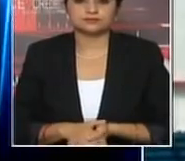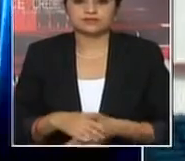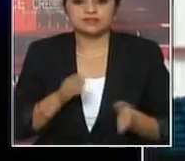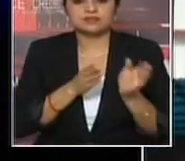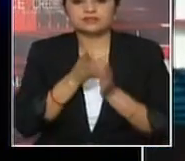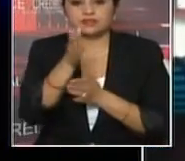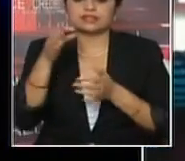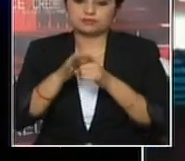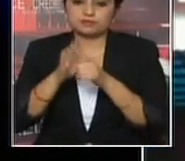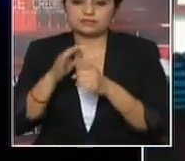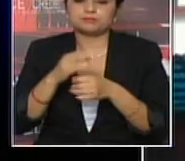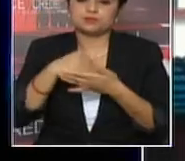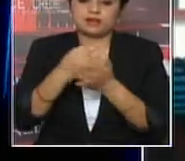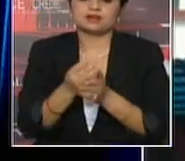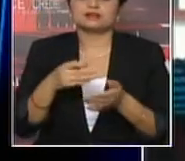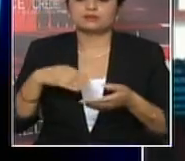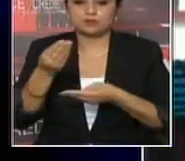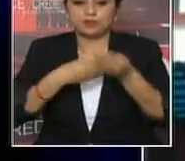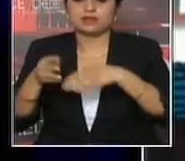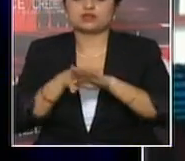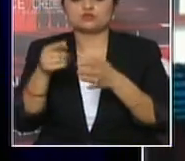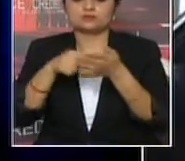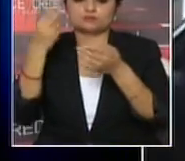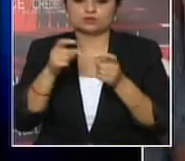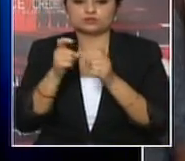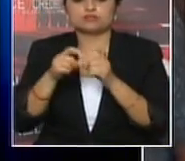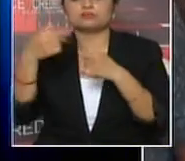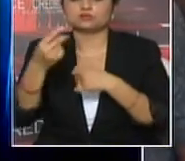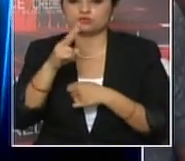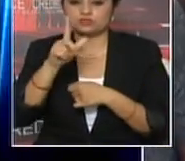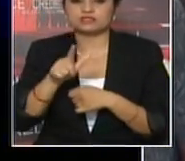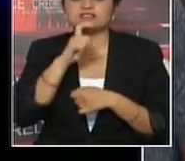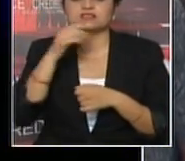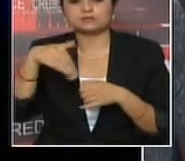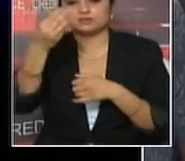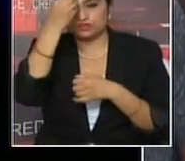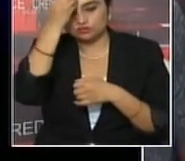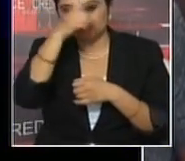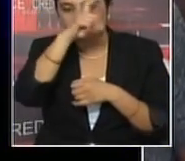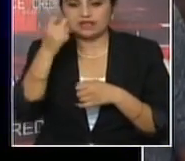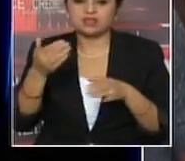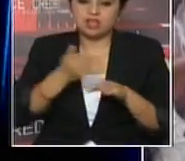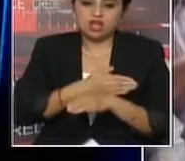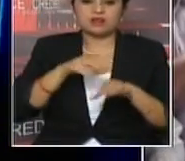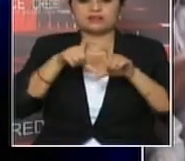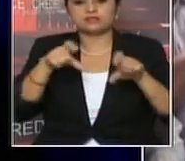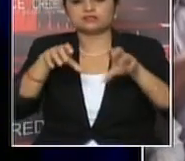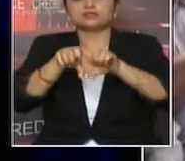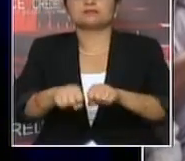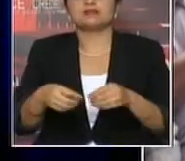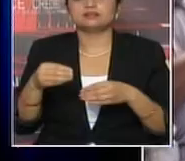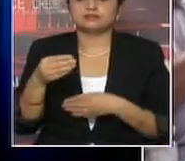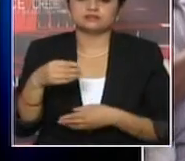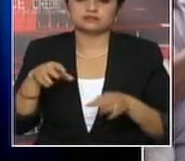यातायात व्यवस्था विभाग र यातायात व्यवसाय बीच शनिबार भएको छलफलपछि 27 गतेदेखि दसैँका लागि अग्रिम टिकट खुल्ला गर्ने सहमति भएको